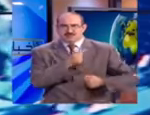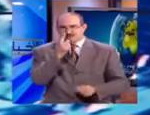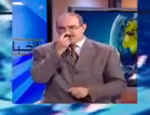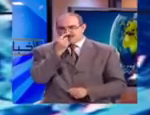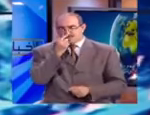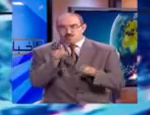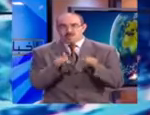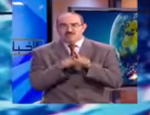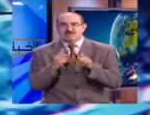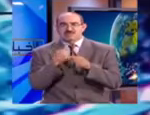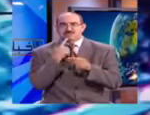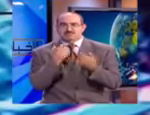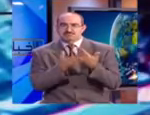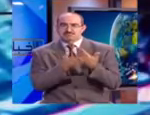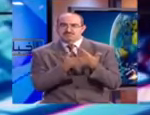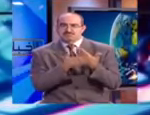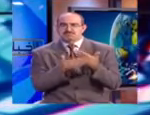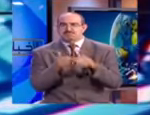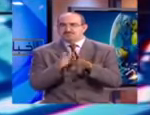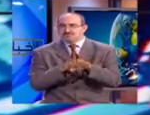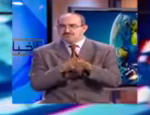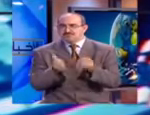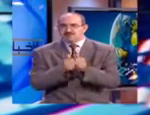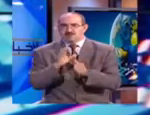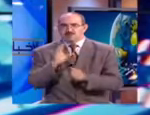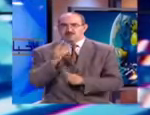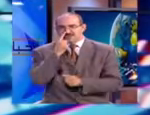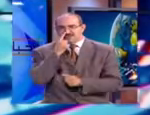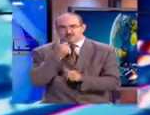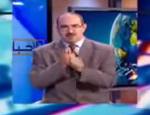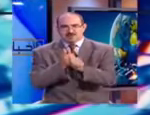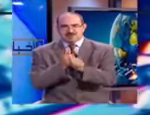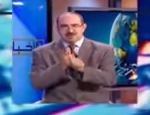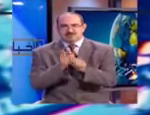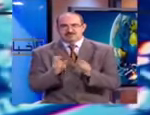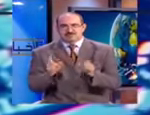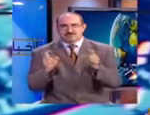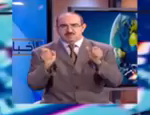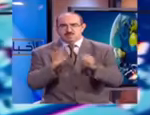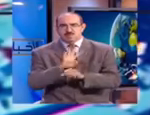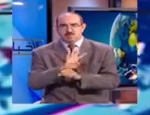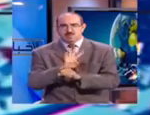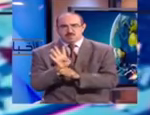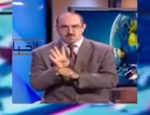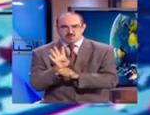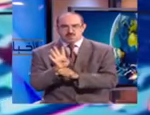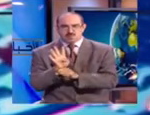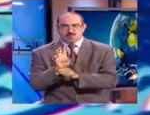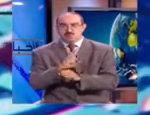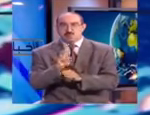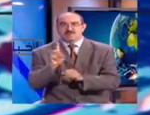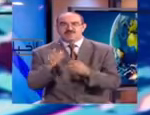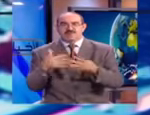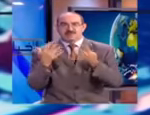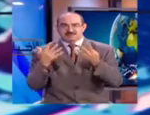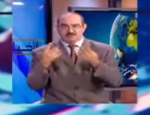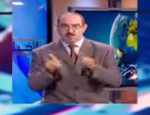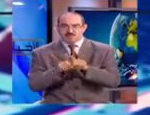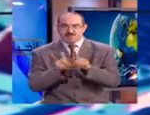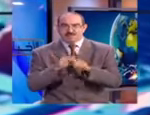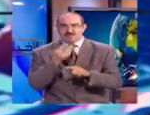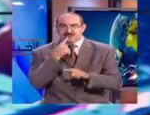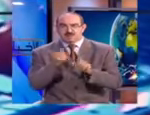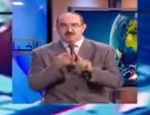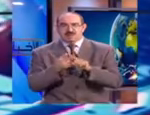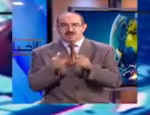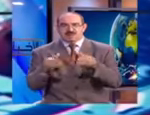تبون، وعقب المشاورات مع اللجنة العلمية لمتابعة تطور جائحة فيروس كورونا كوفيد-19